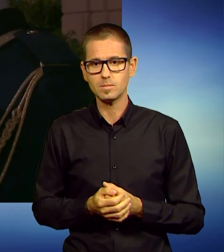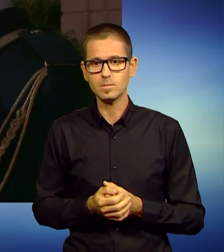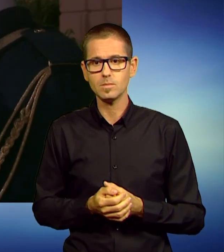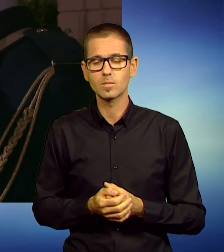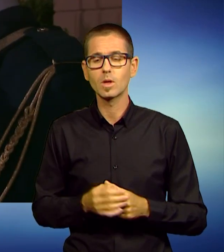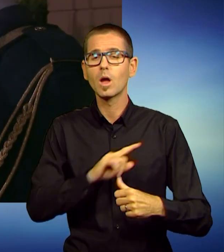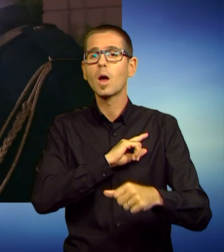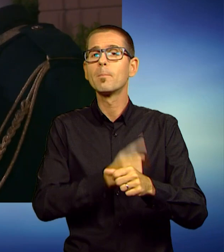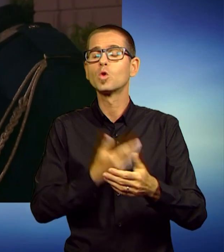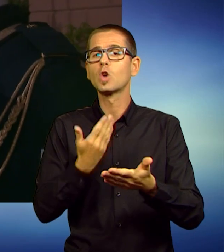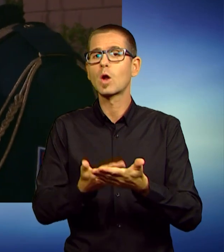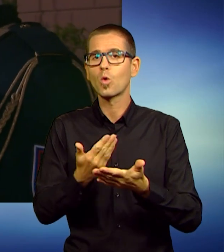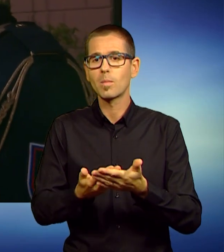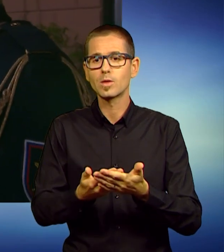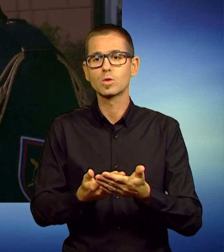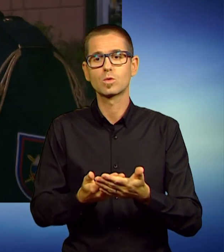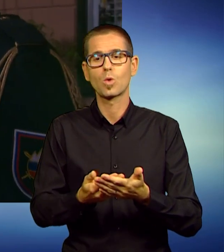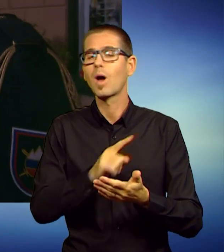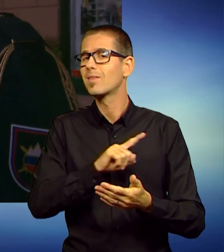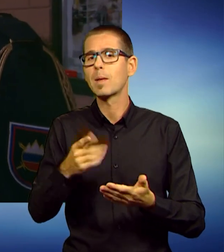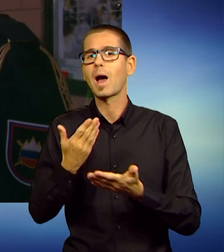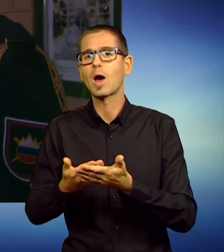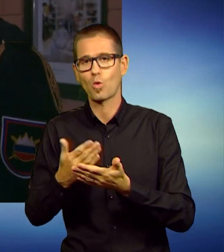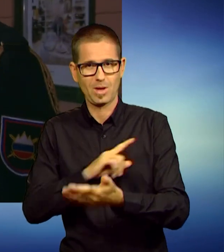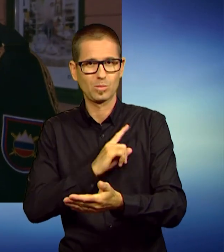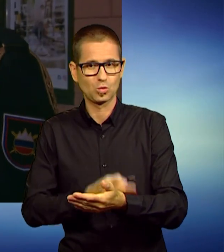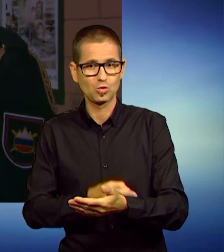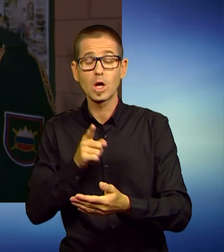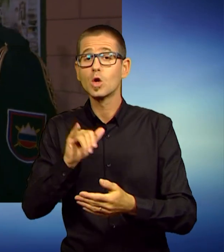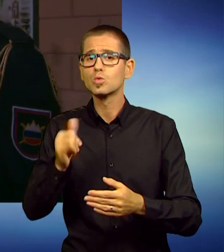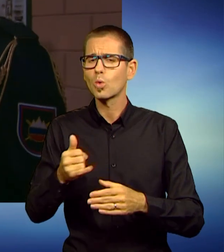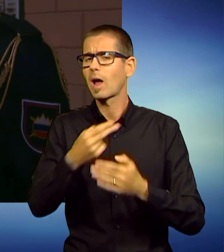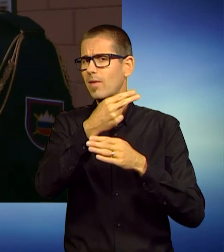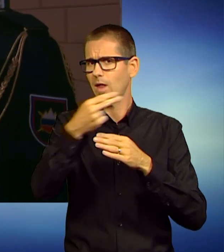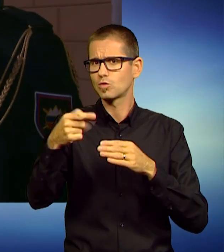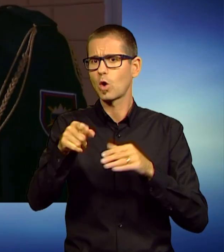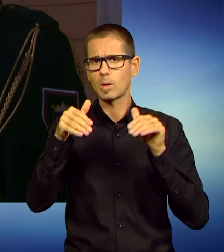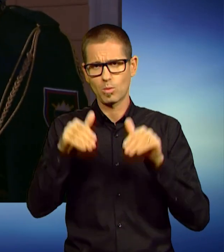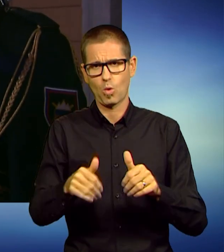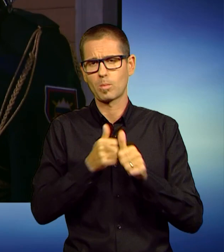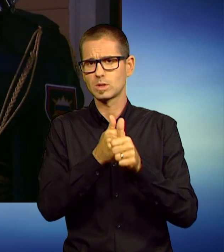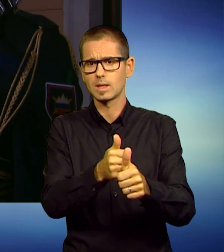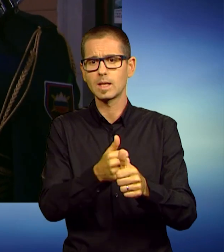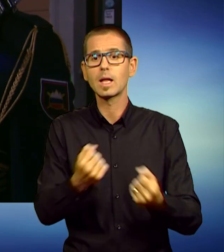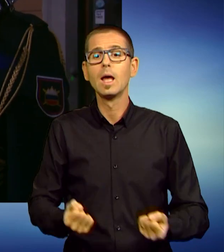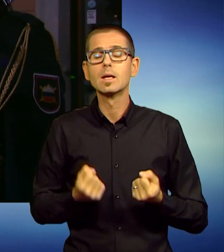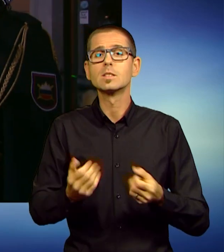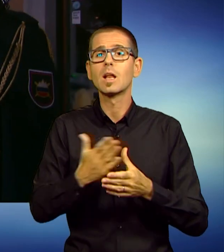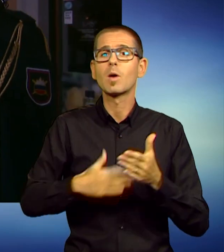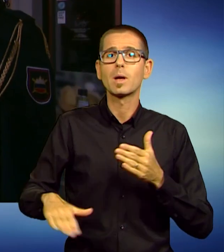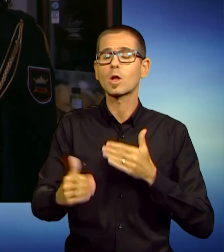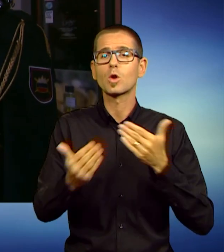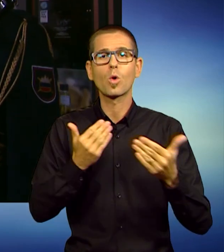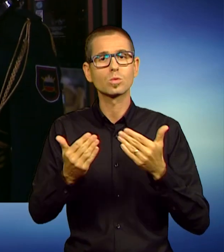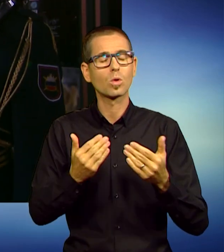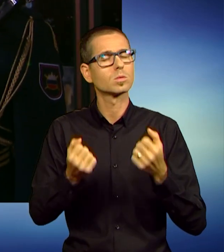Moč argumentov, ne argument moči. To je načelo, ki mu moramo slediti. Nasilje v mednarodnih odnosih